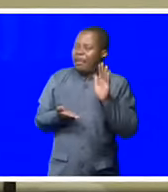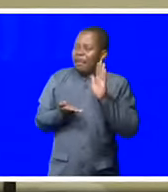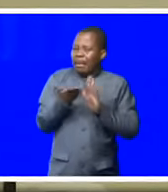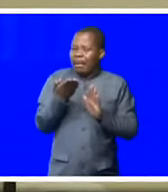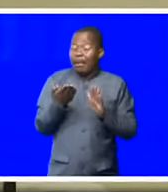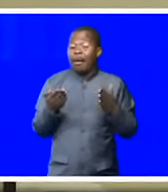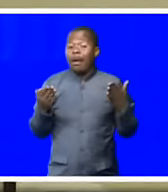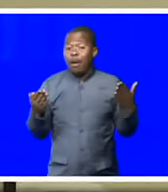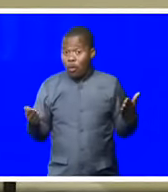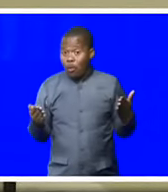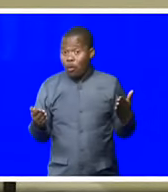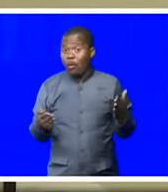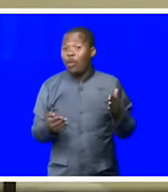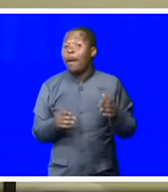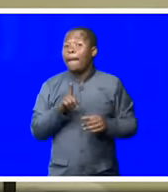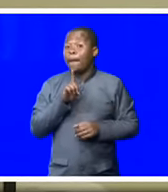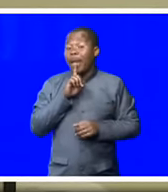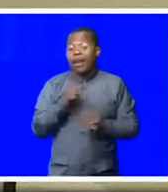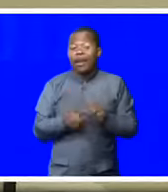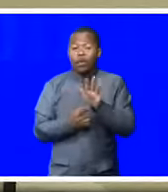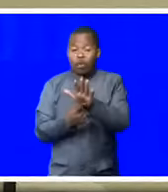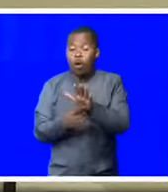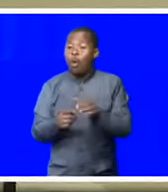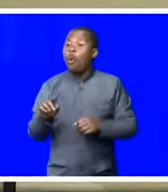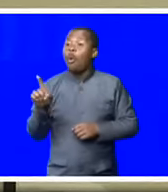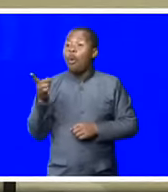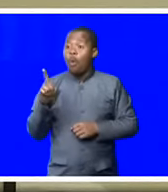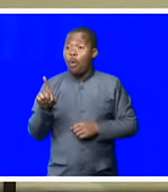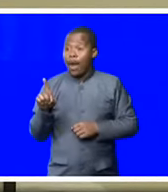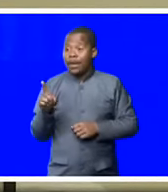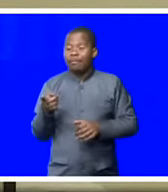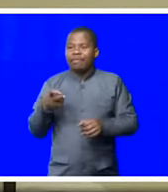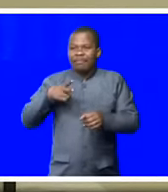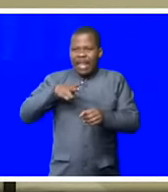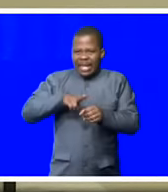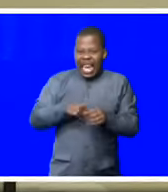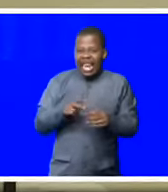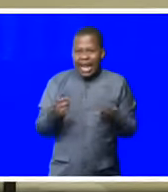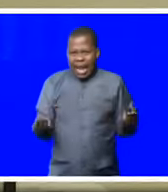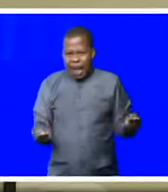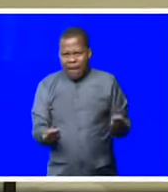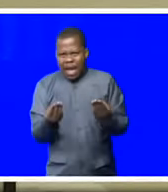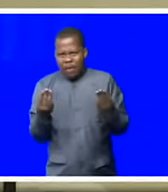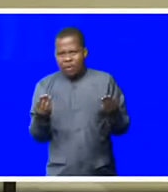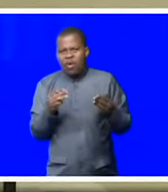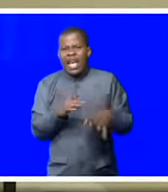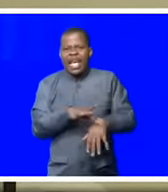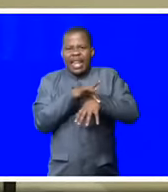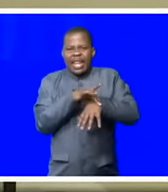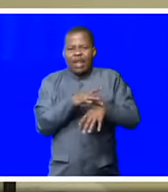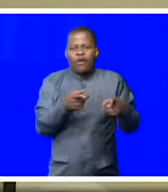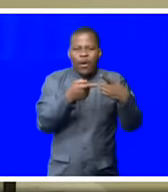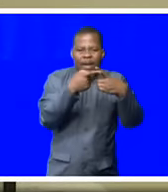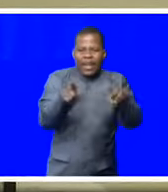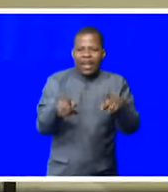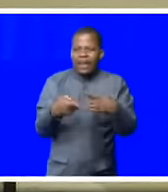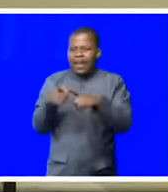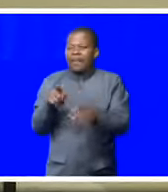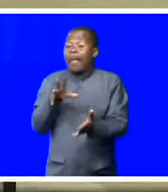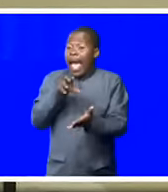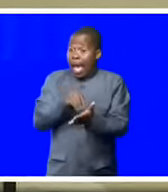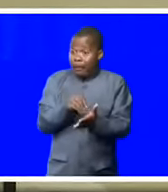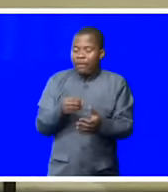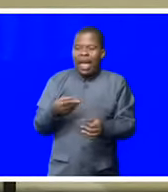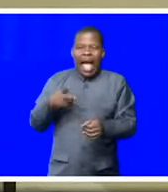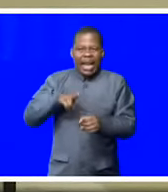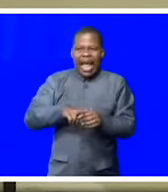Lokho kusivula emehlo ukuthi nembala labo bantu labo akukafanele ukuthi